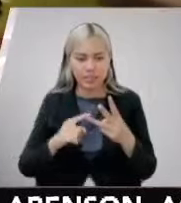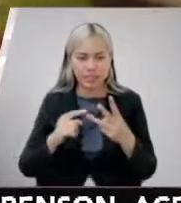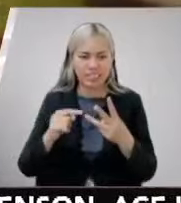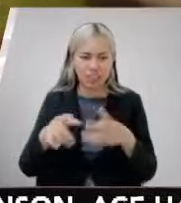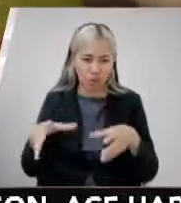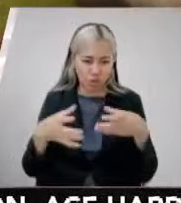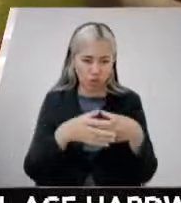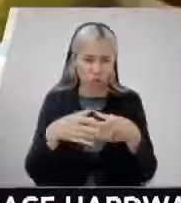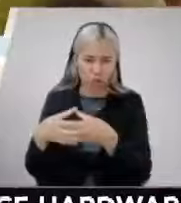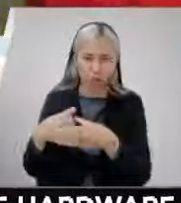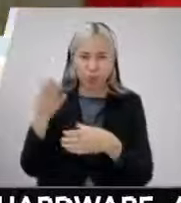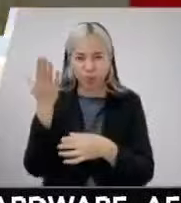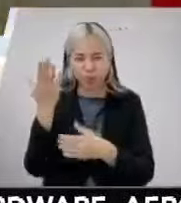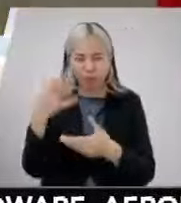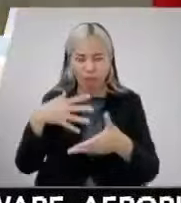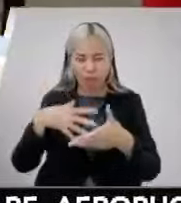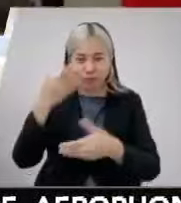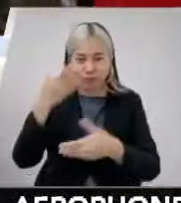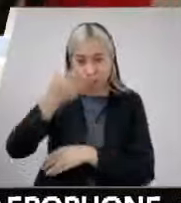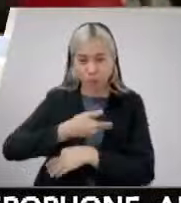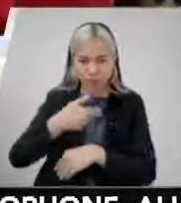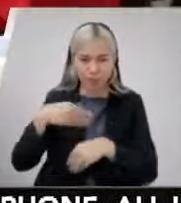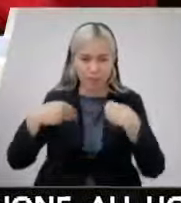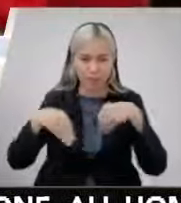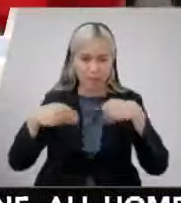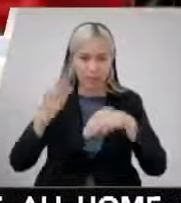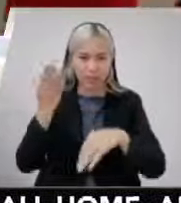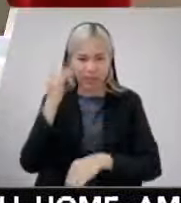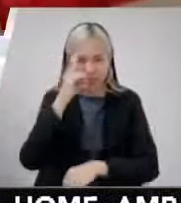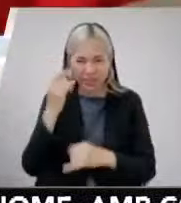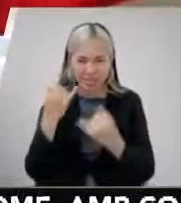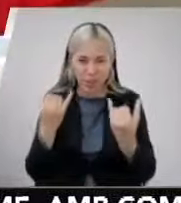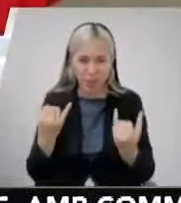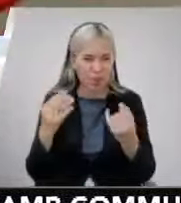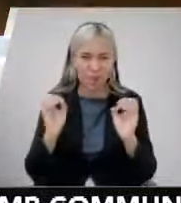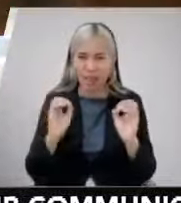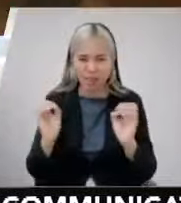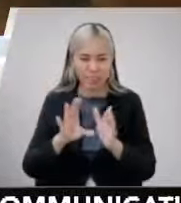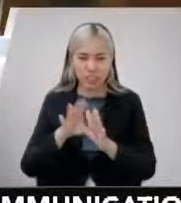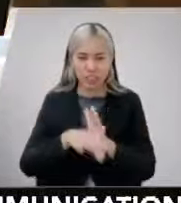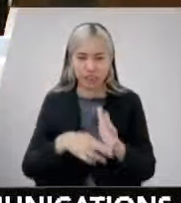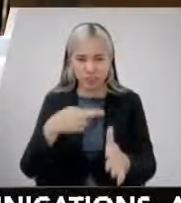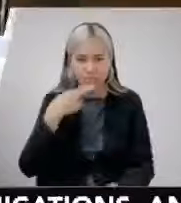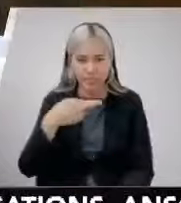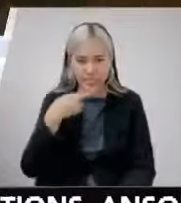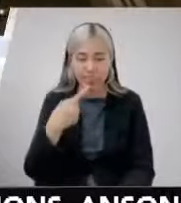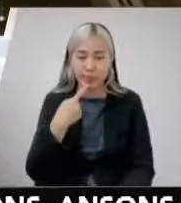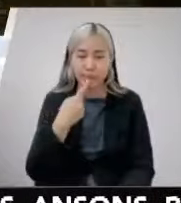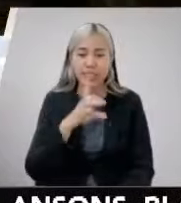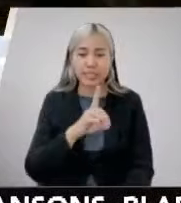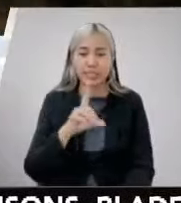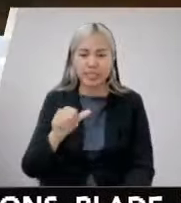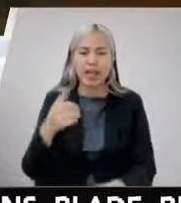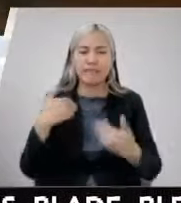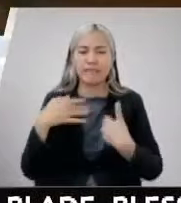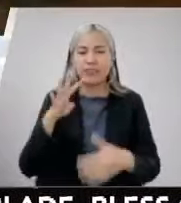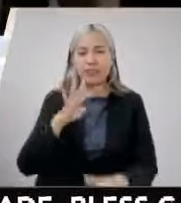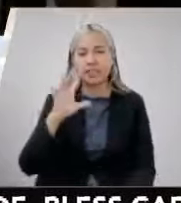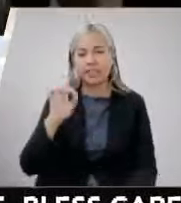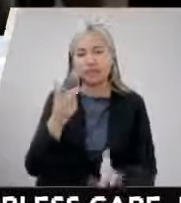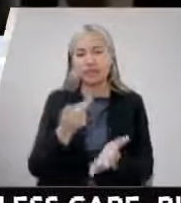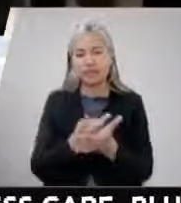daw ay wala pa rin daw mabili ng murang bigas. Base sa monitoring ng Department of Agriculture ay meron ng 48 pesos na bigas sa mga